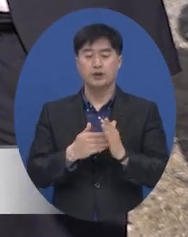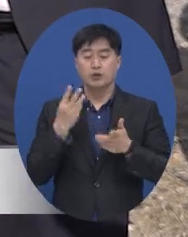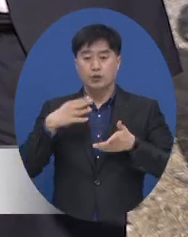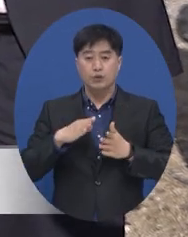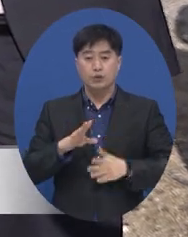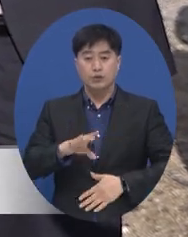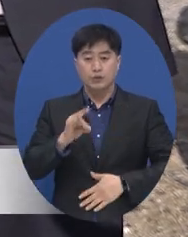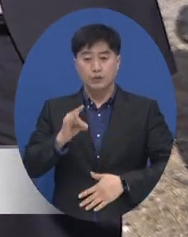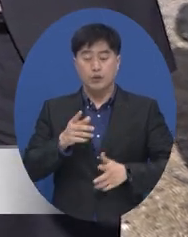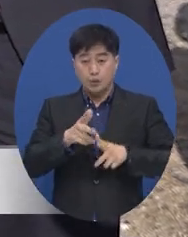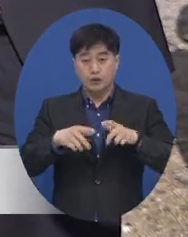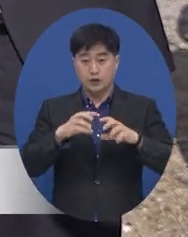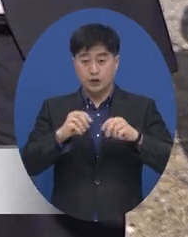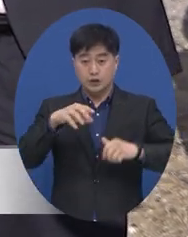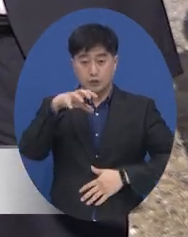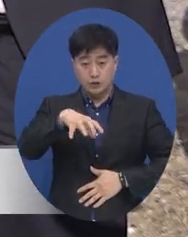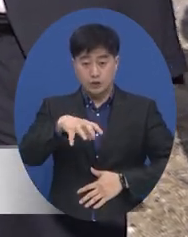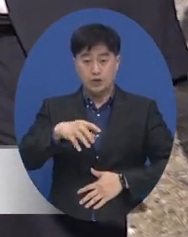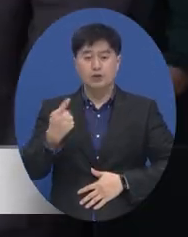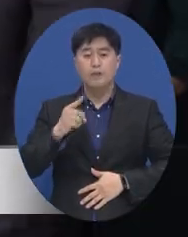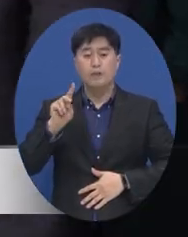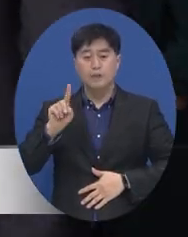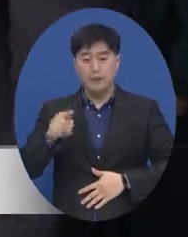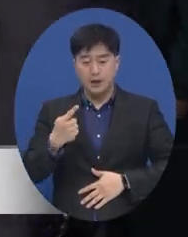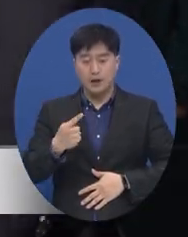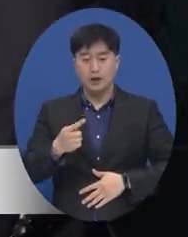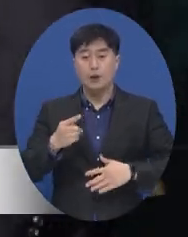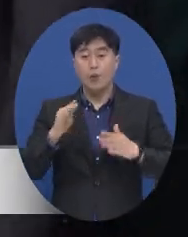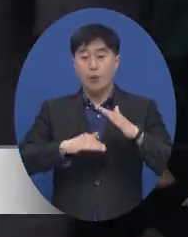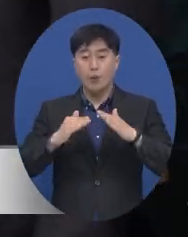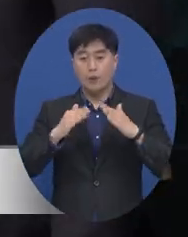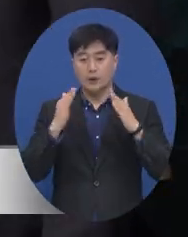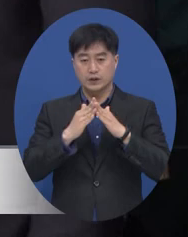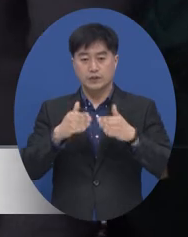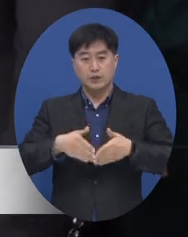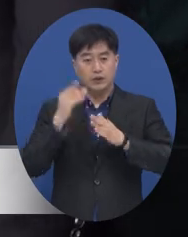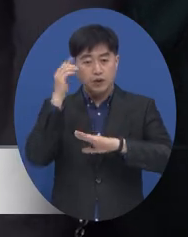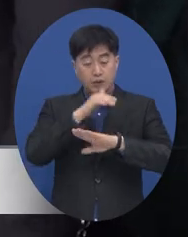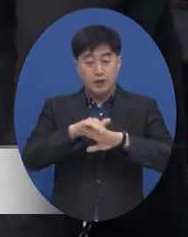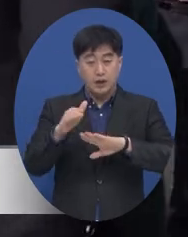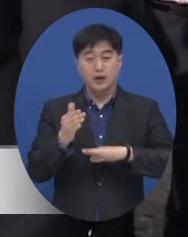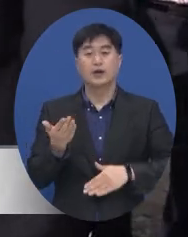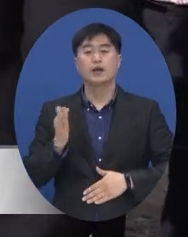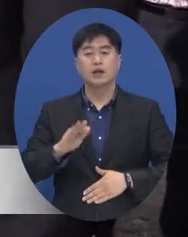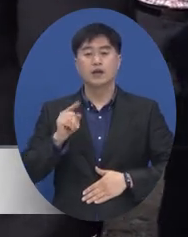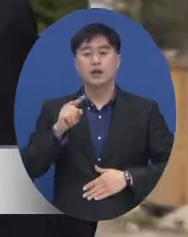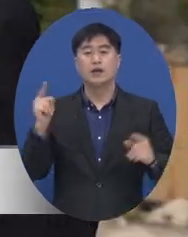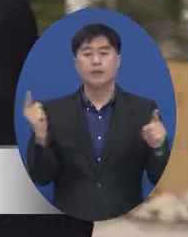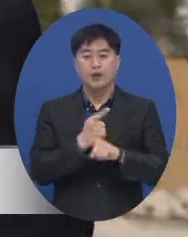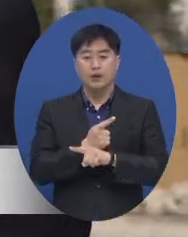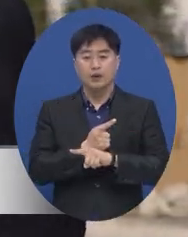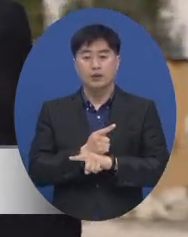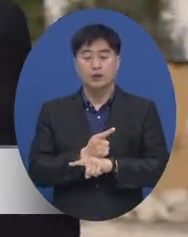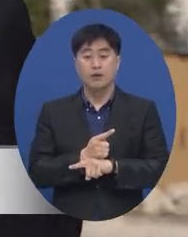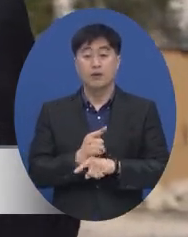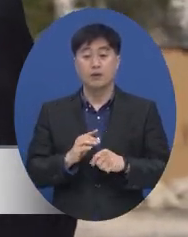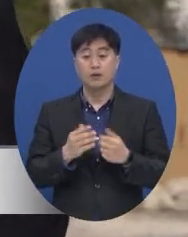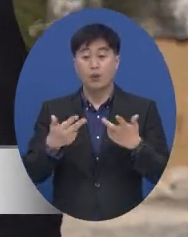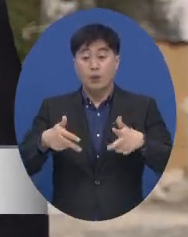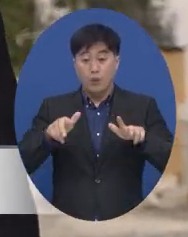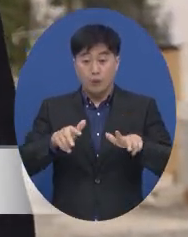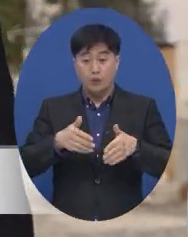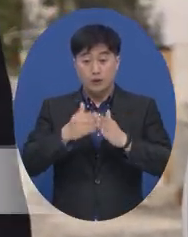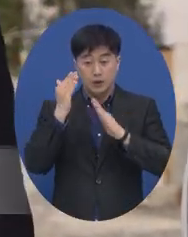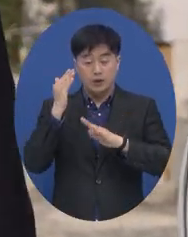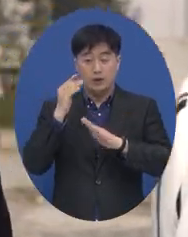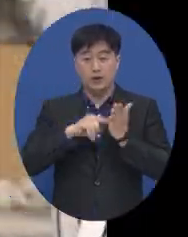경기도는 당초 공장 부지에 1,100여 세대에 공공주택을 건설하려고 했는데 이 계획을 바꿔 4만여 제곱미터 규모의